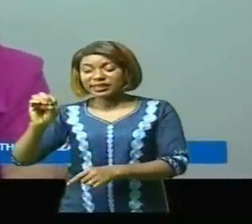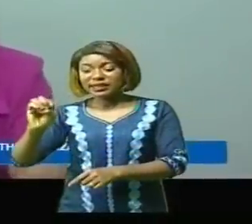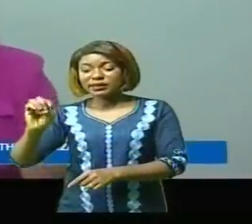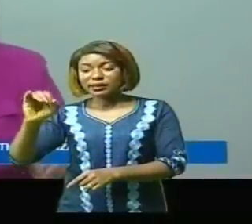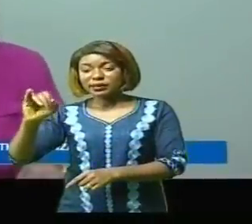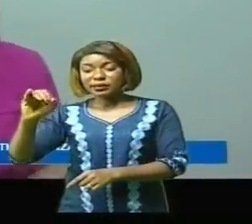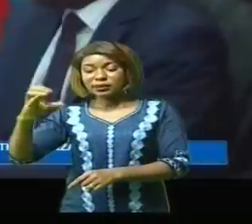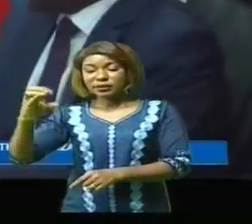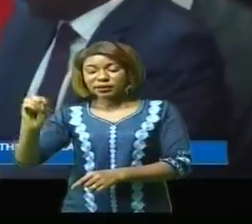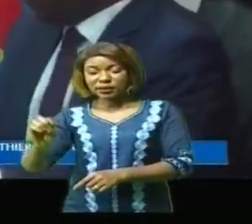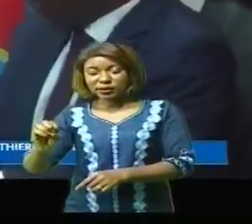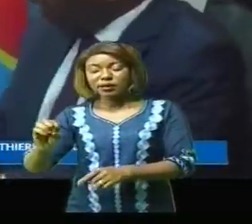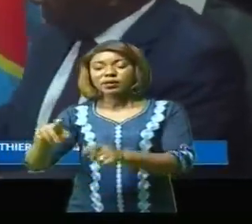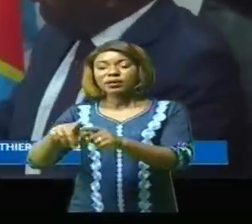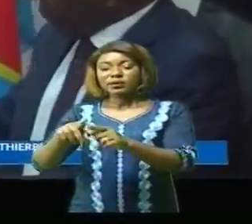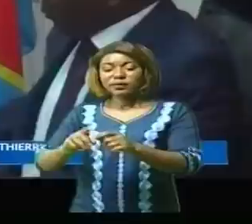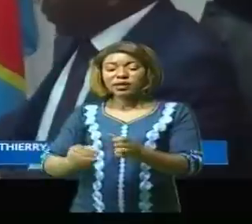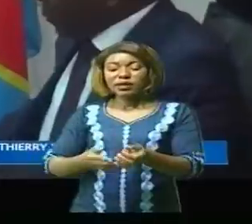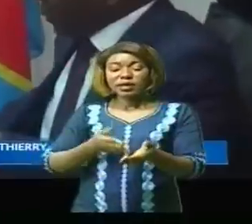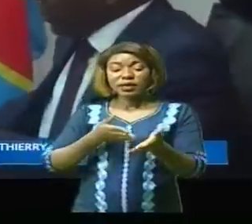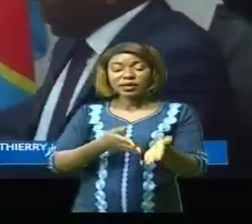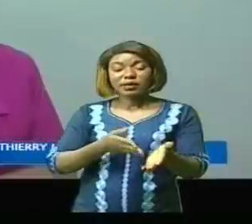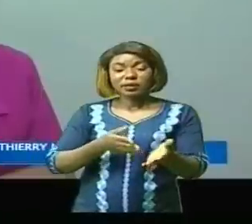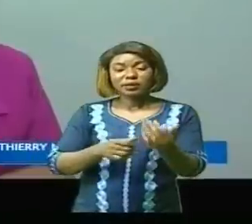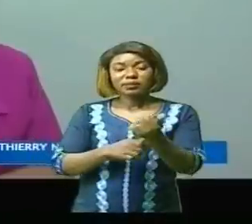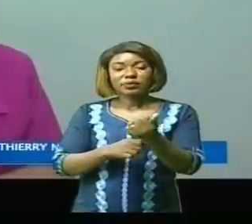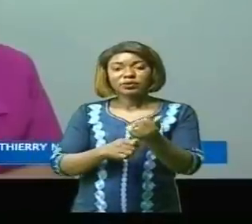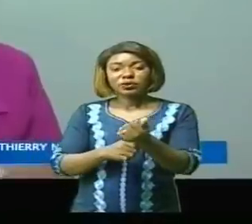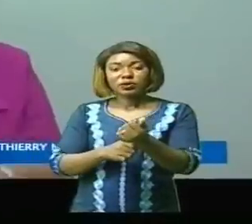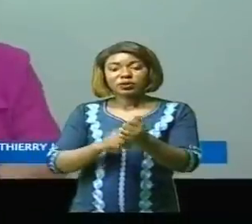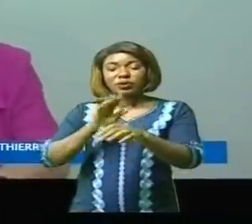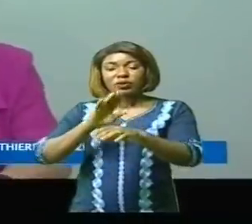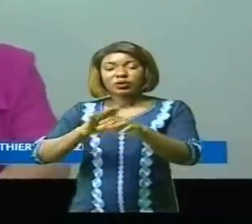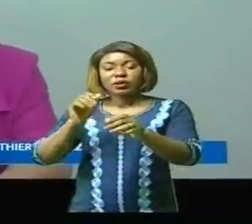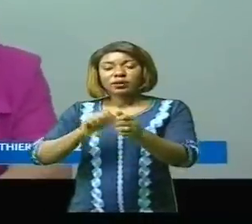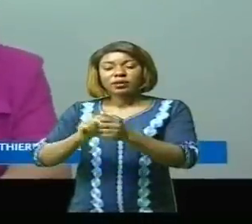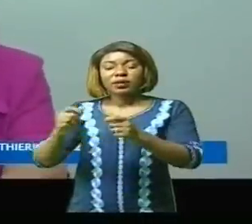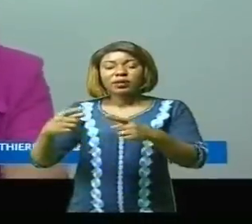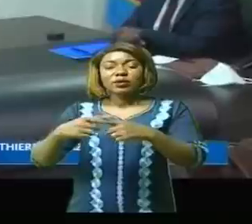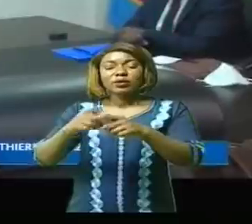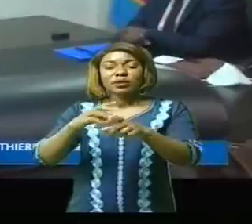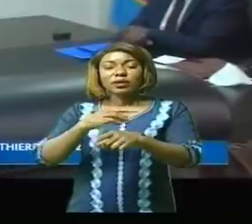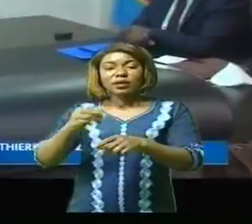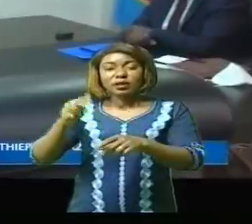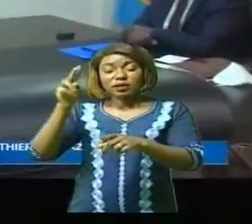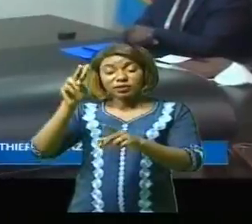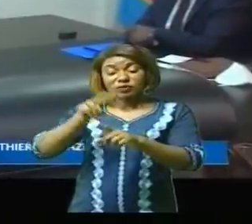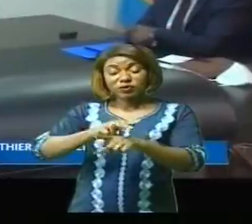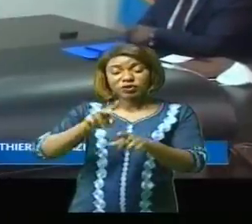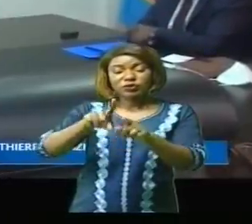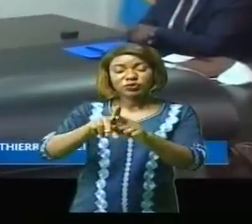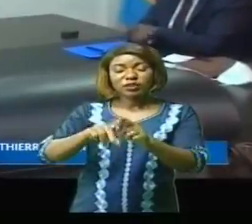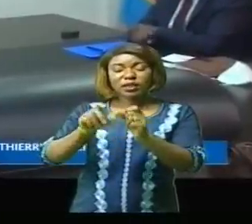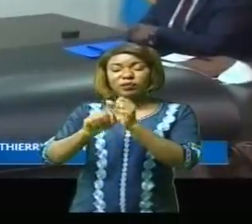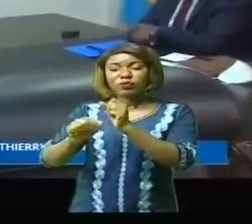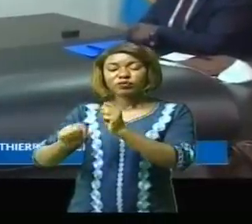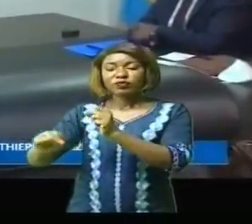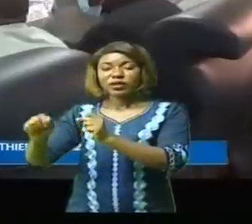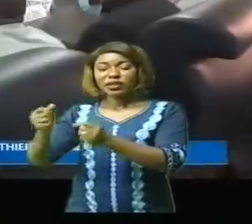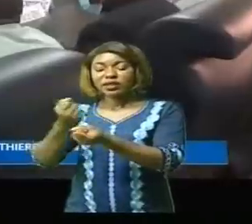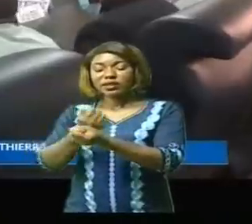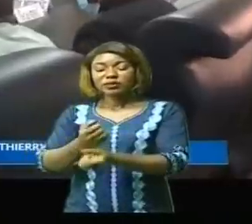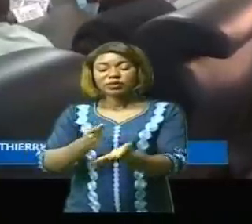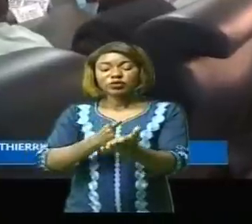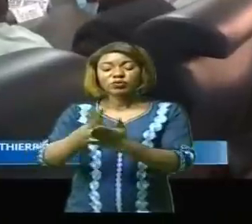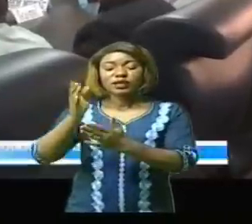réitère son engagement à aider les personnes touchées par le conflit et la violence ainsi qu'à promouvoir le respect du